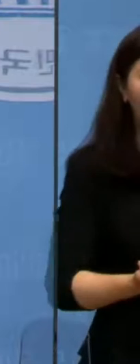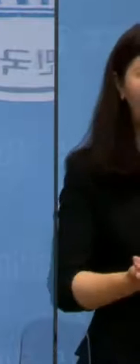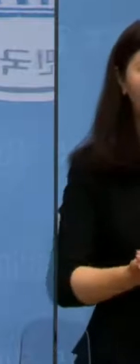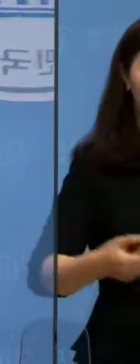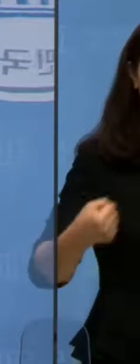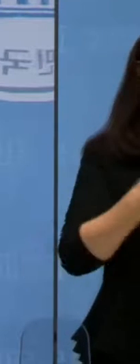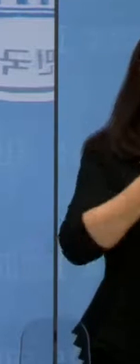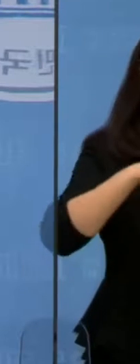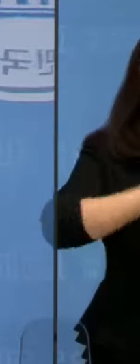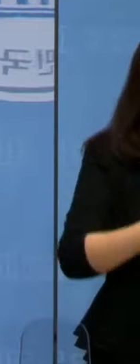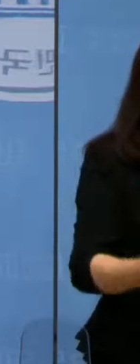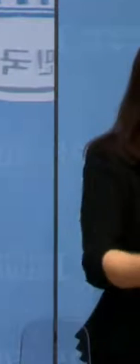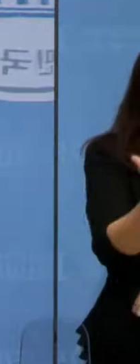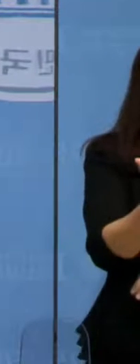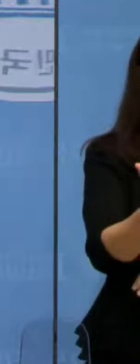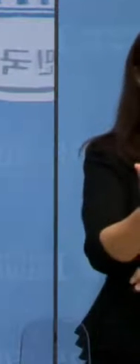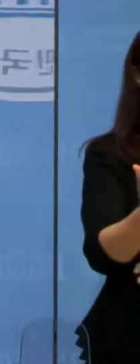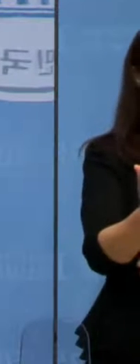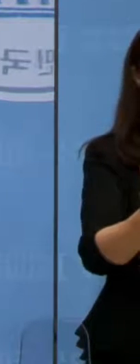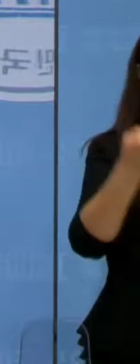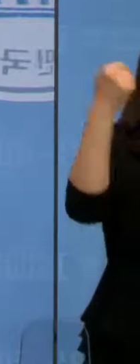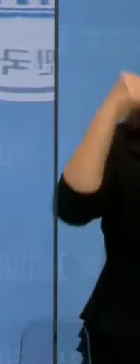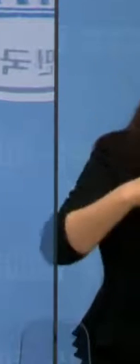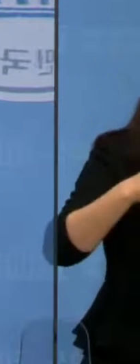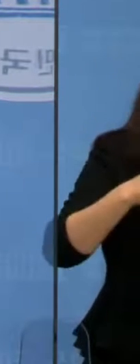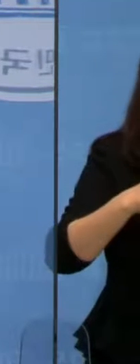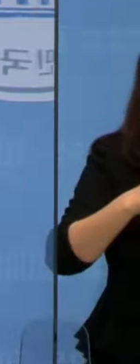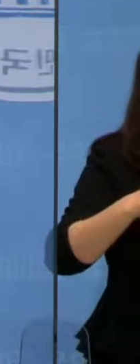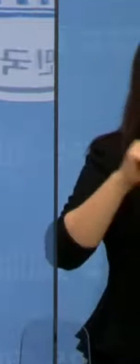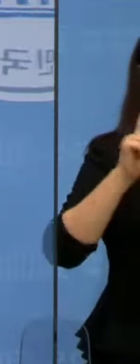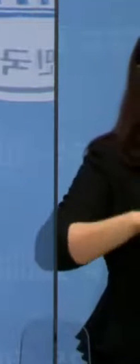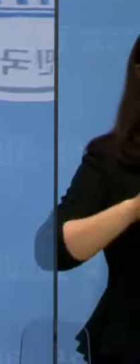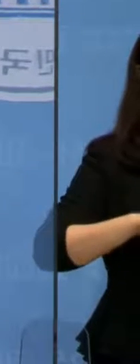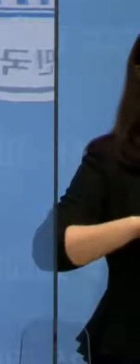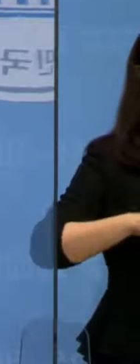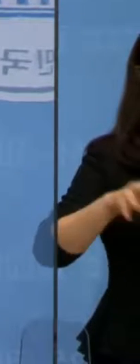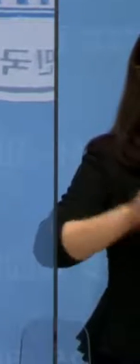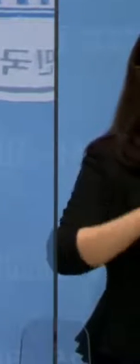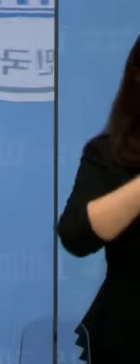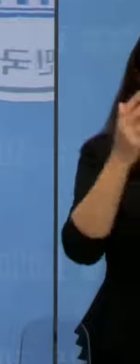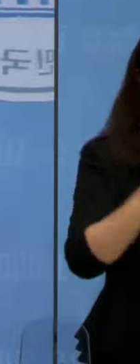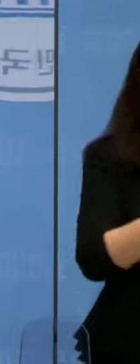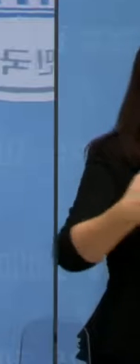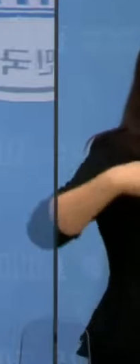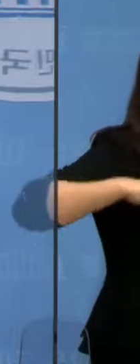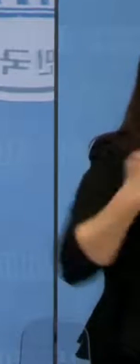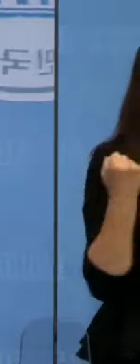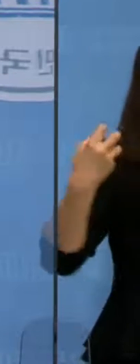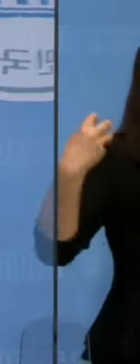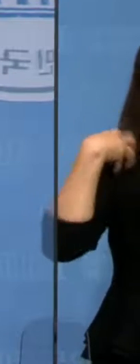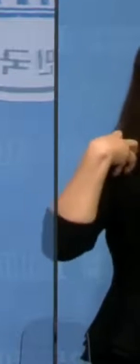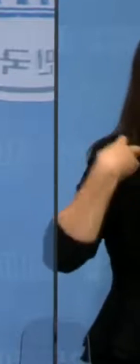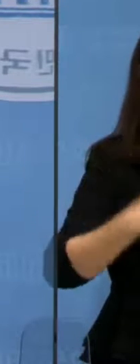반드시 이기라는 국민들의 지엄한 명령, 그 지상과제를 반드시 실천하겠습니다.